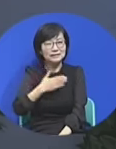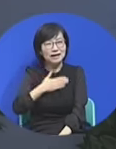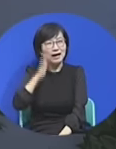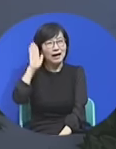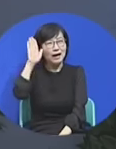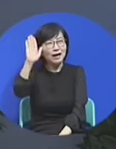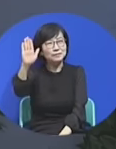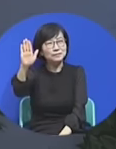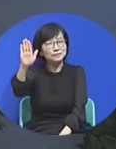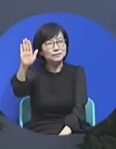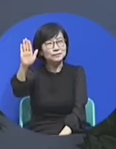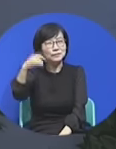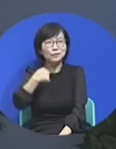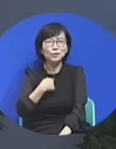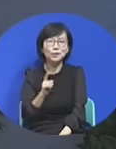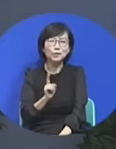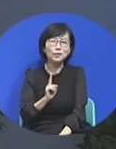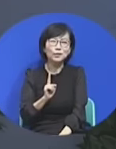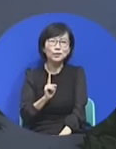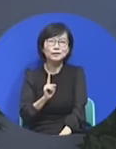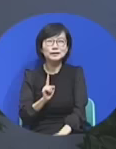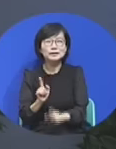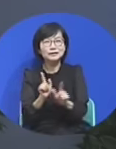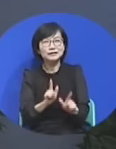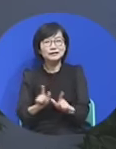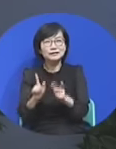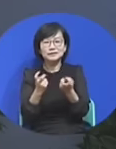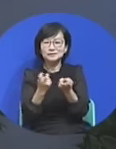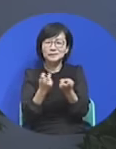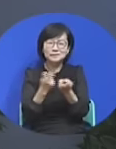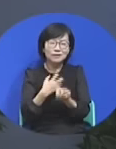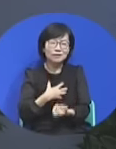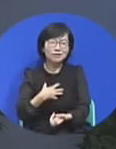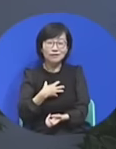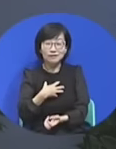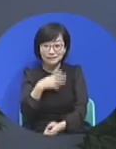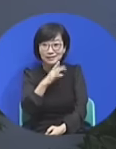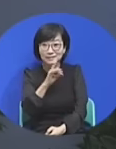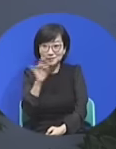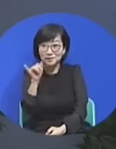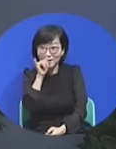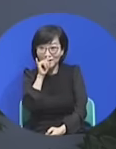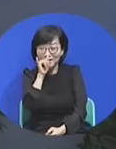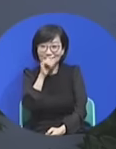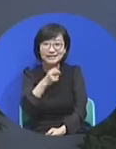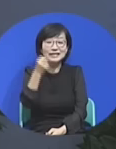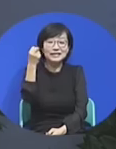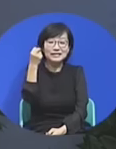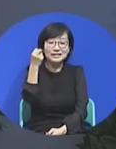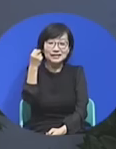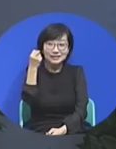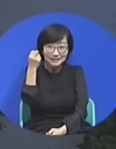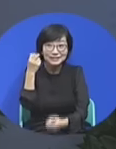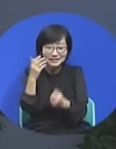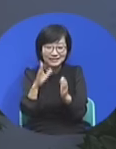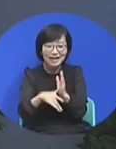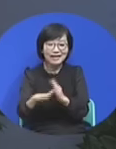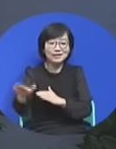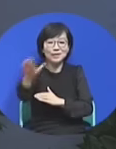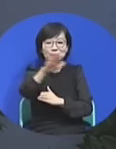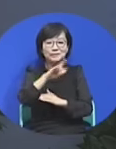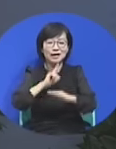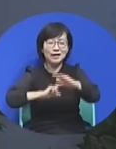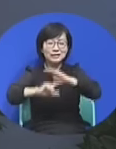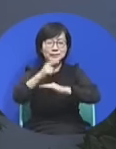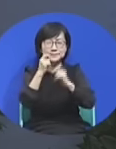어떻게 해야 될까 이런 걱정할 때도 있죠. Perhaps you're concerned, thinking to yourself, what should I do in the future? 아침마다 여러분 눈 뜨면 기도하세요. Every morning when you wake